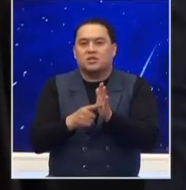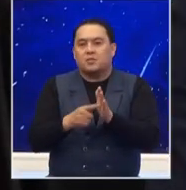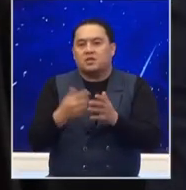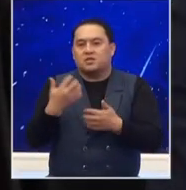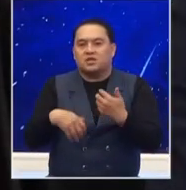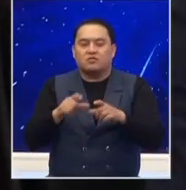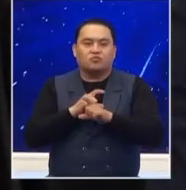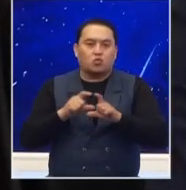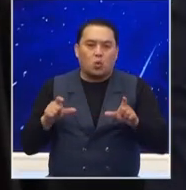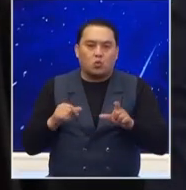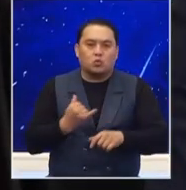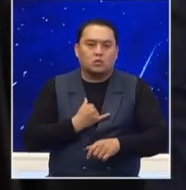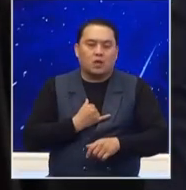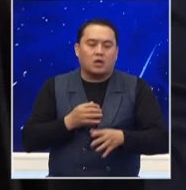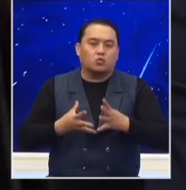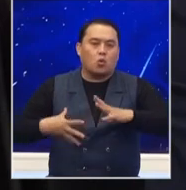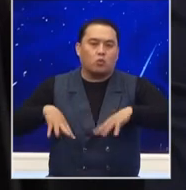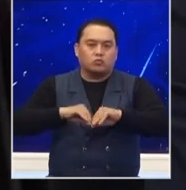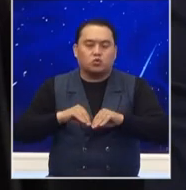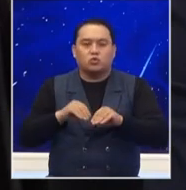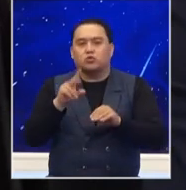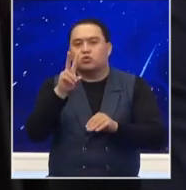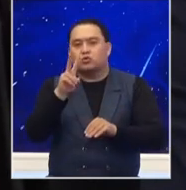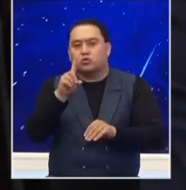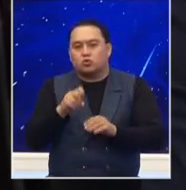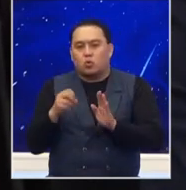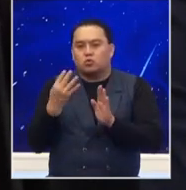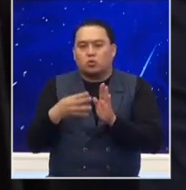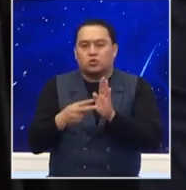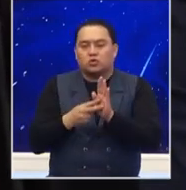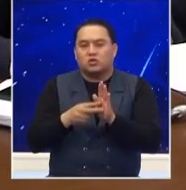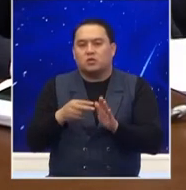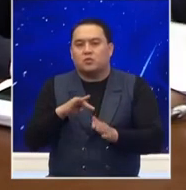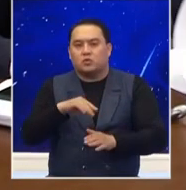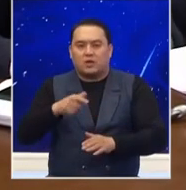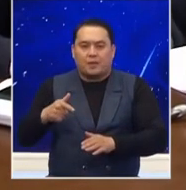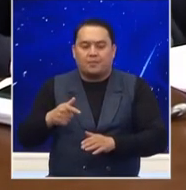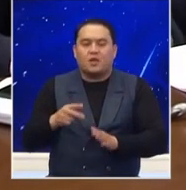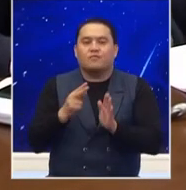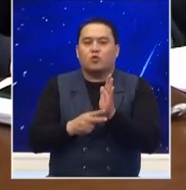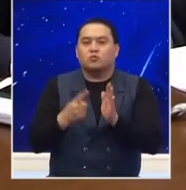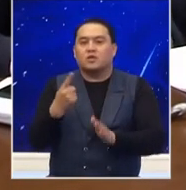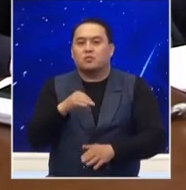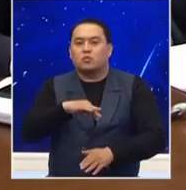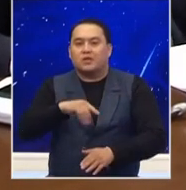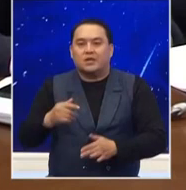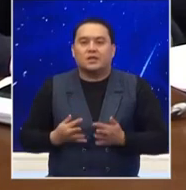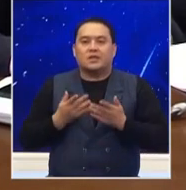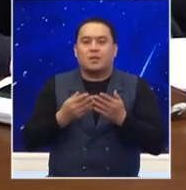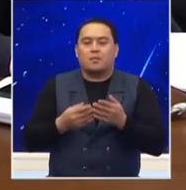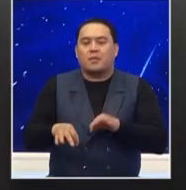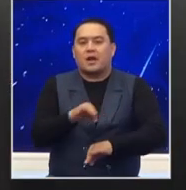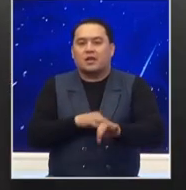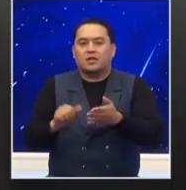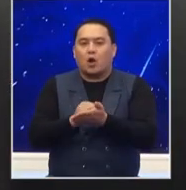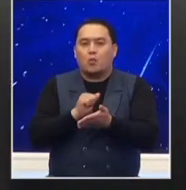средних школ на районе на общую сумму 144,9 миллионов тенге. 81 миллионов тенге требуется на разработку